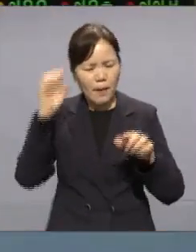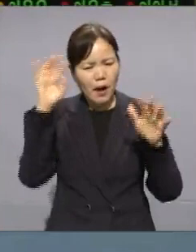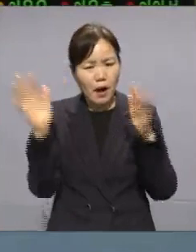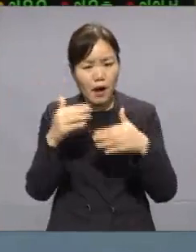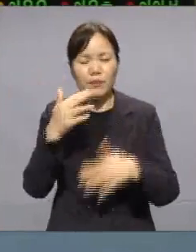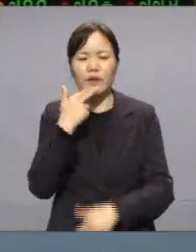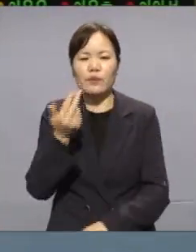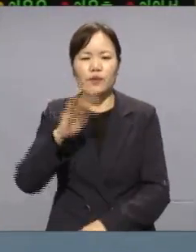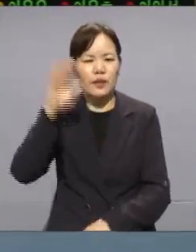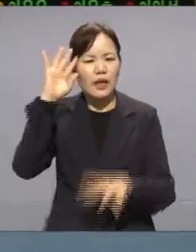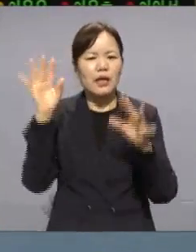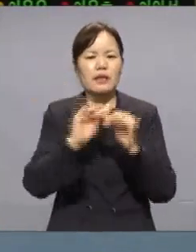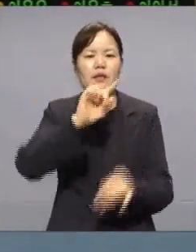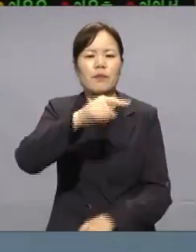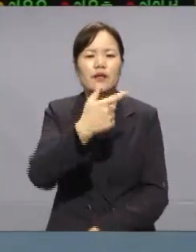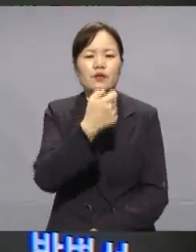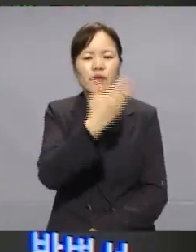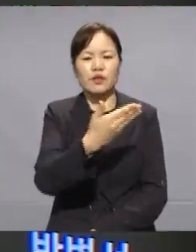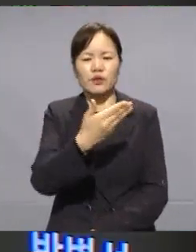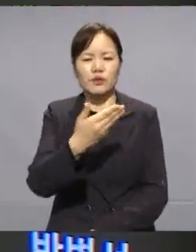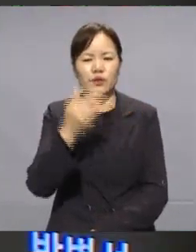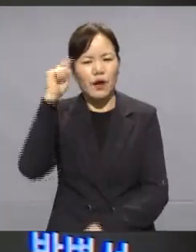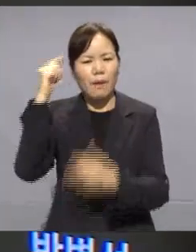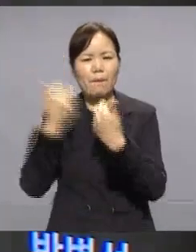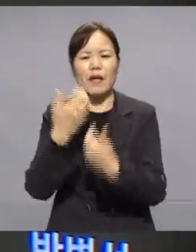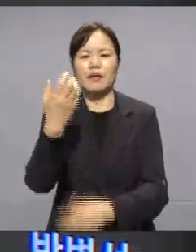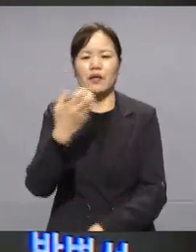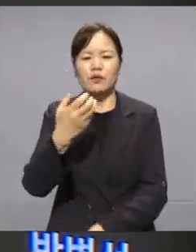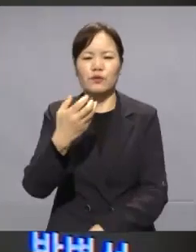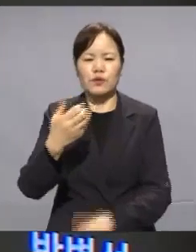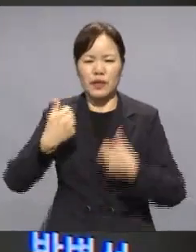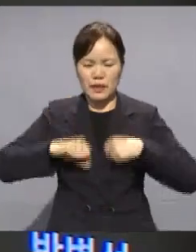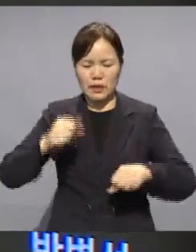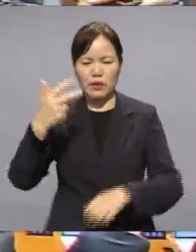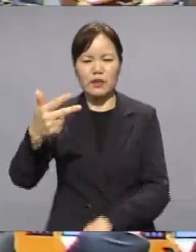169, 반대 90, 기권 7로 결국 가결됐습니다.